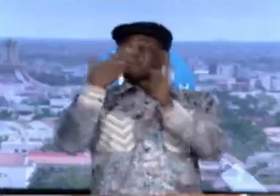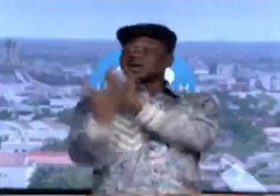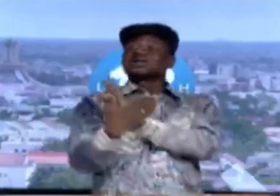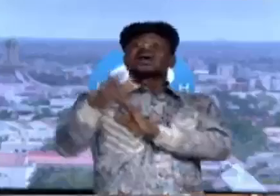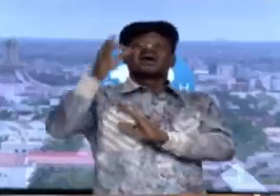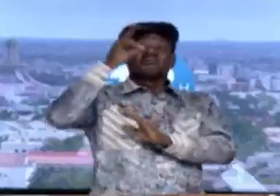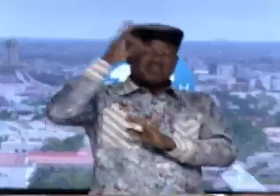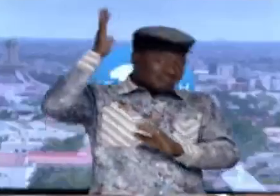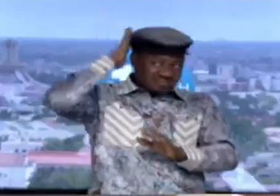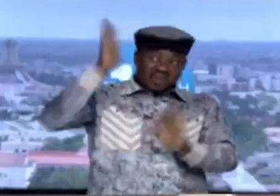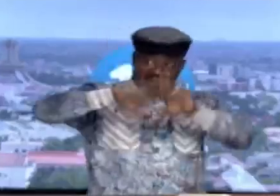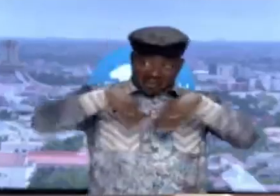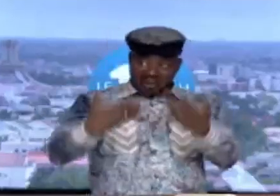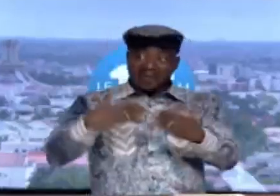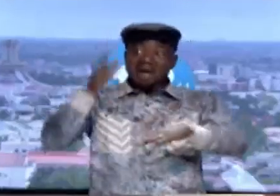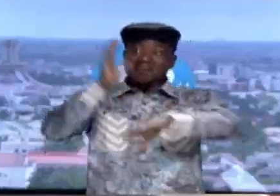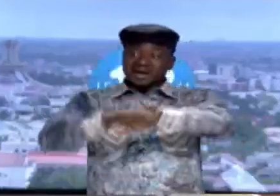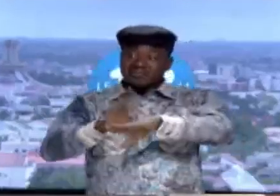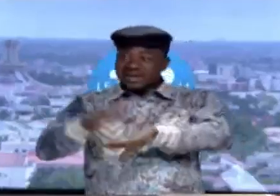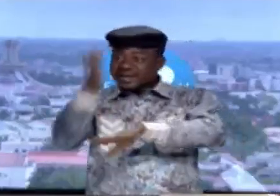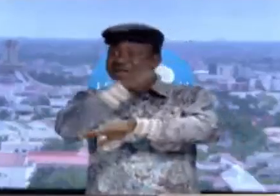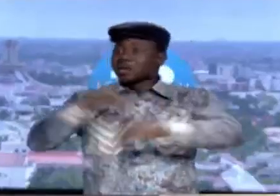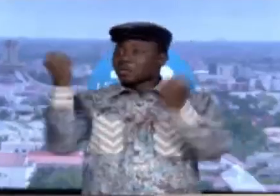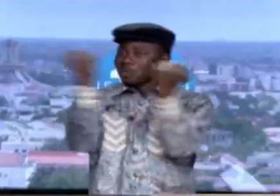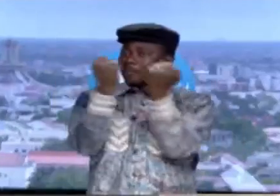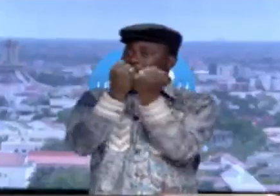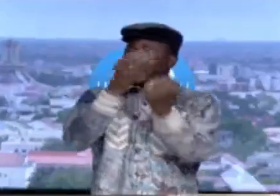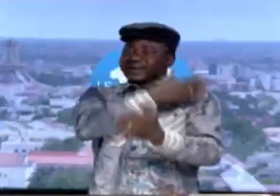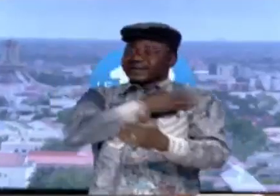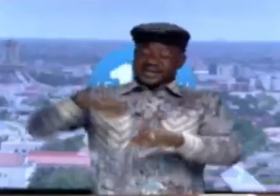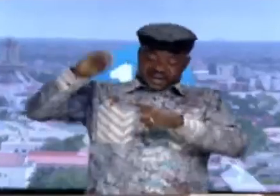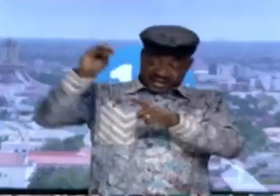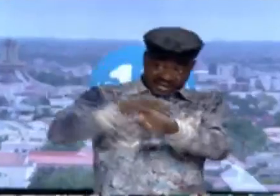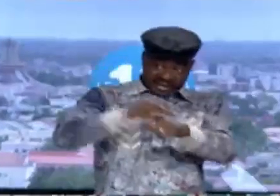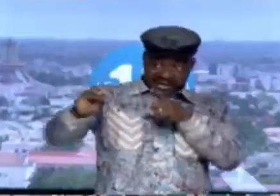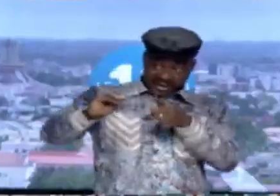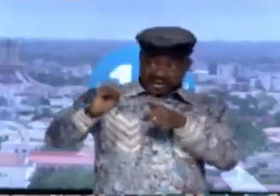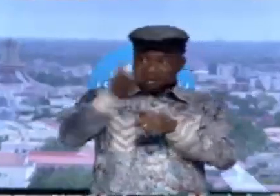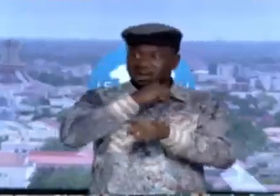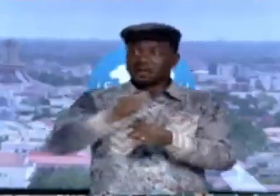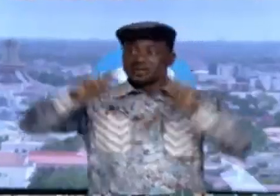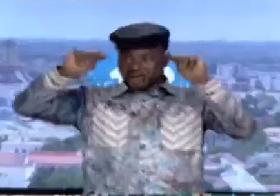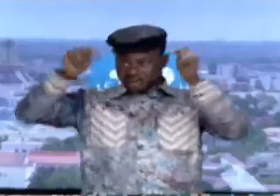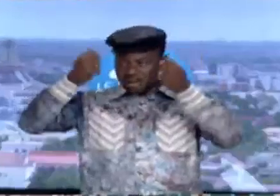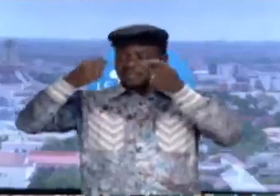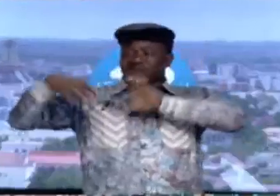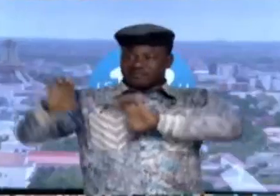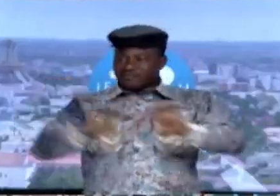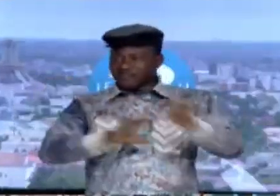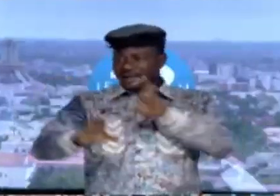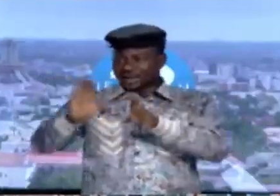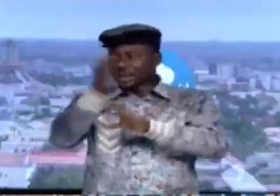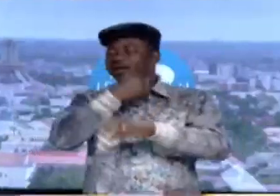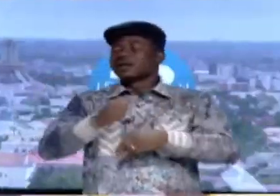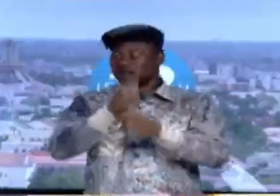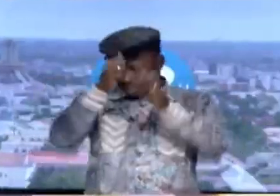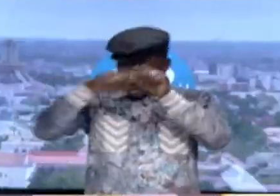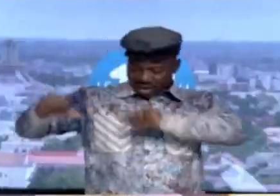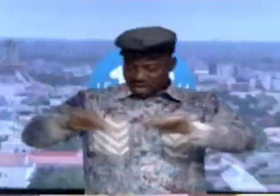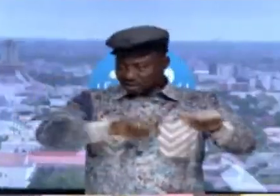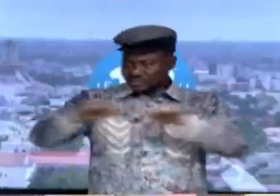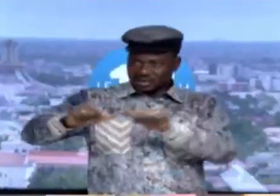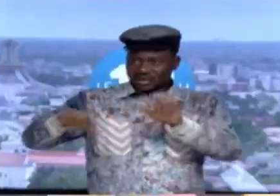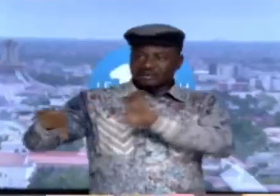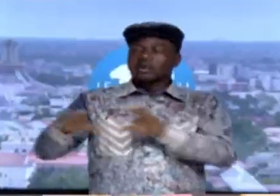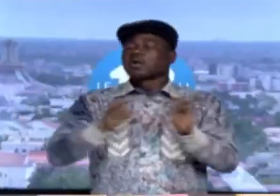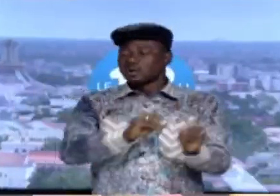prévenir, combattre et guérir. C'est sous ce thème que se tient cette activité organisée par l'association